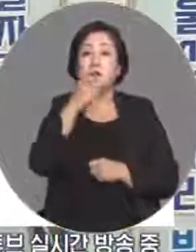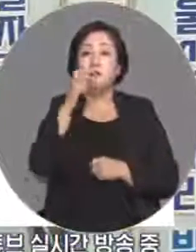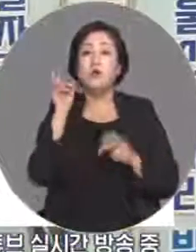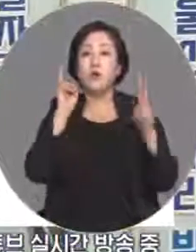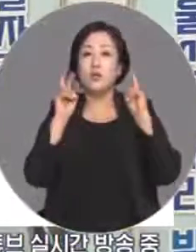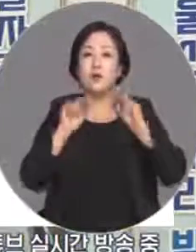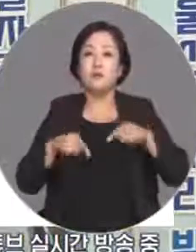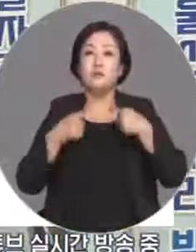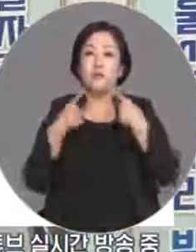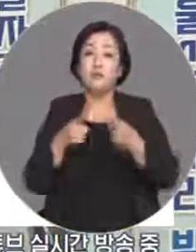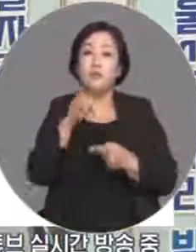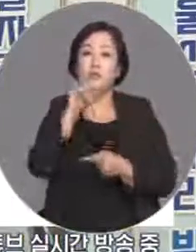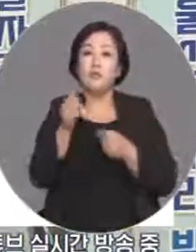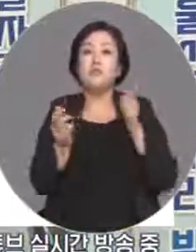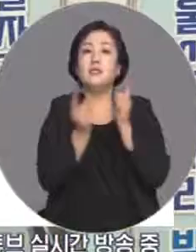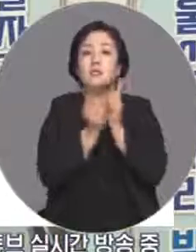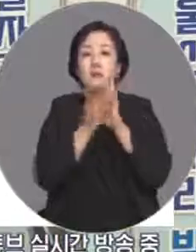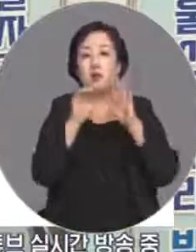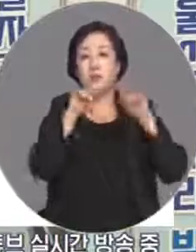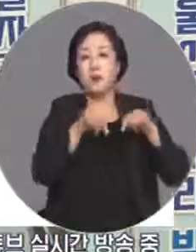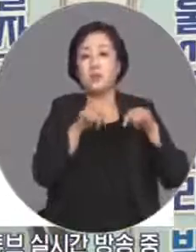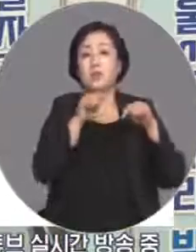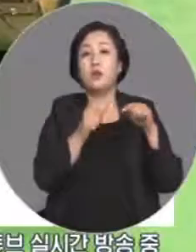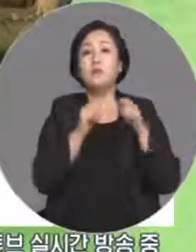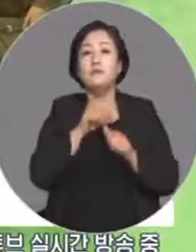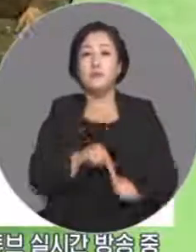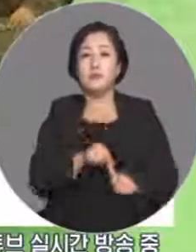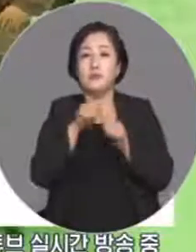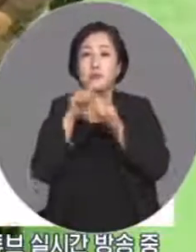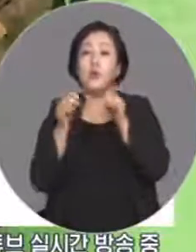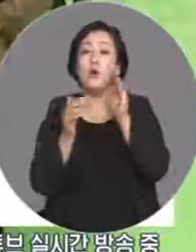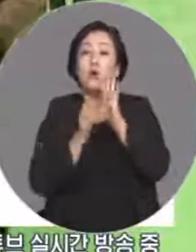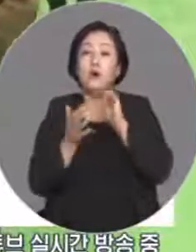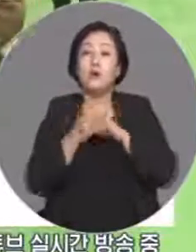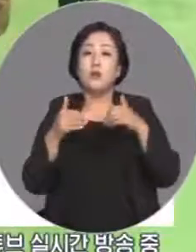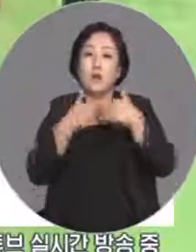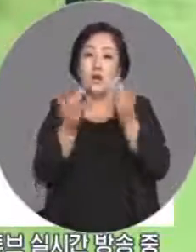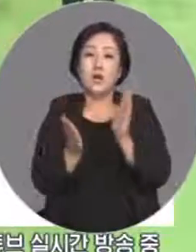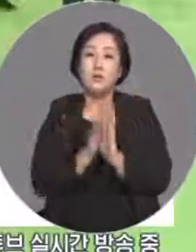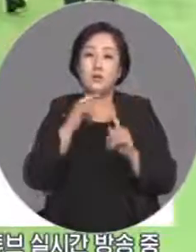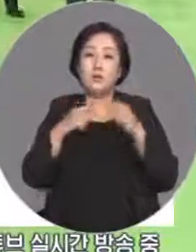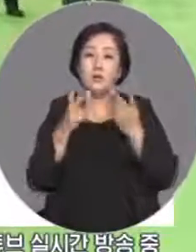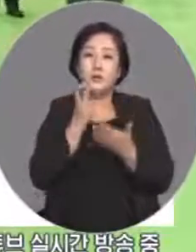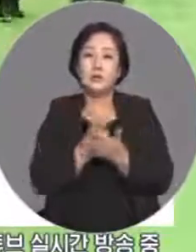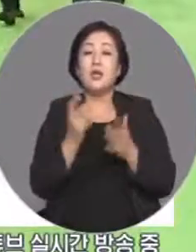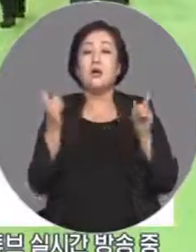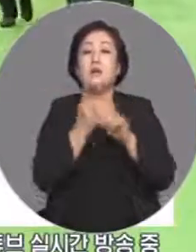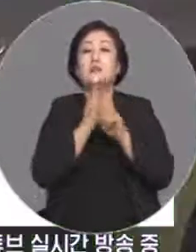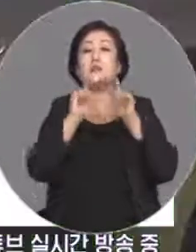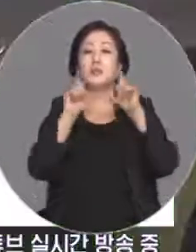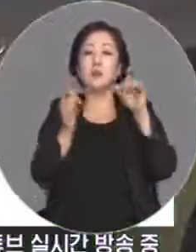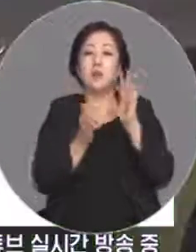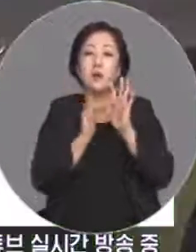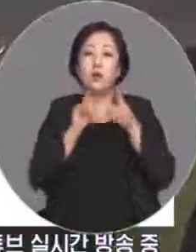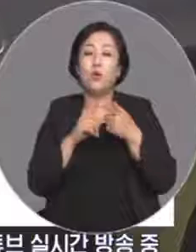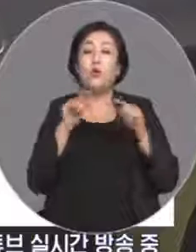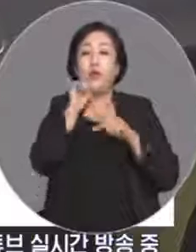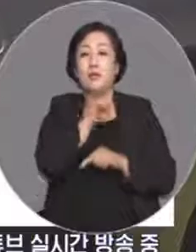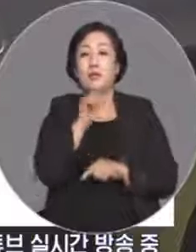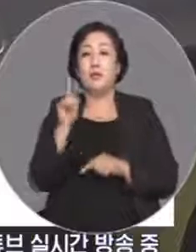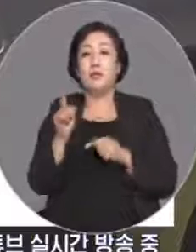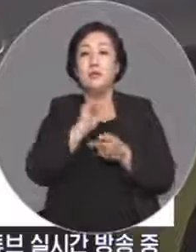참가하는 박람회에선 현장 면접과 채용, 기관별 취업 지원 정책이 소개되고 1대1 취업